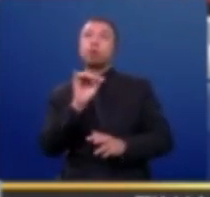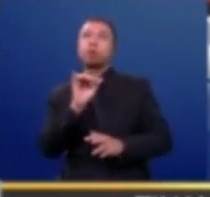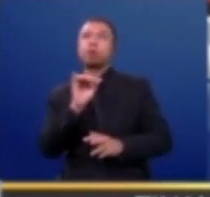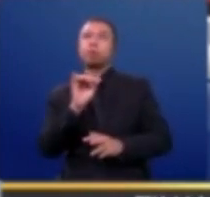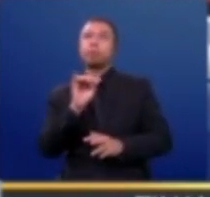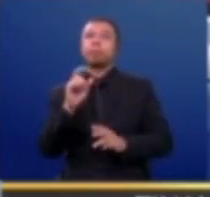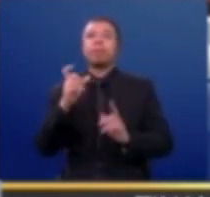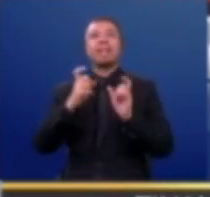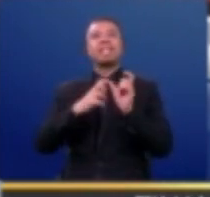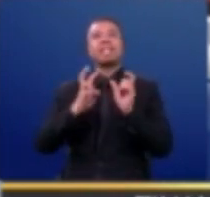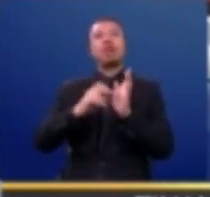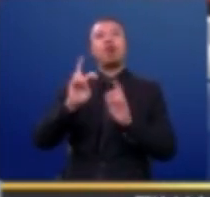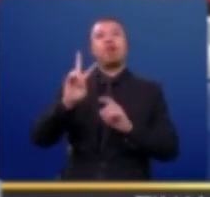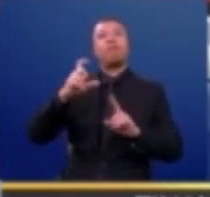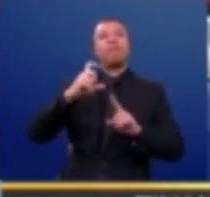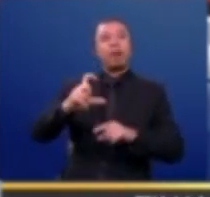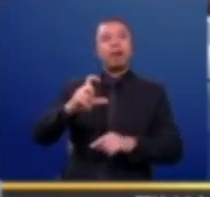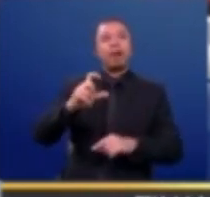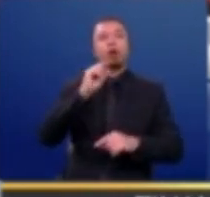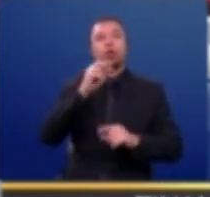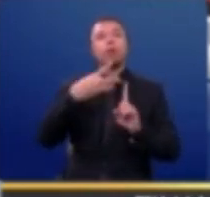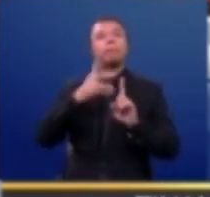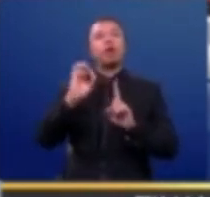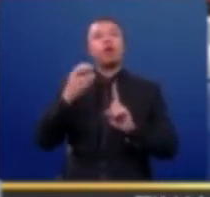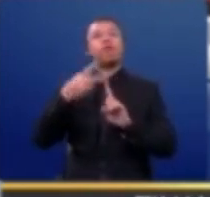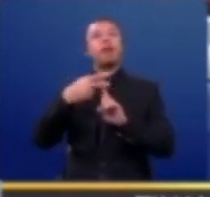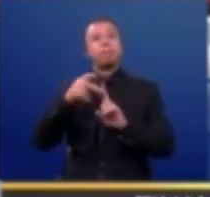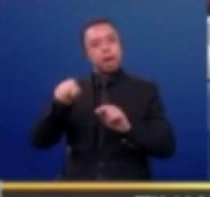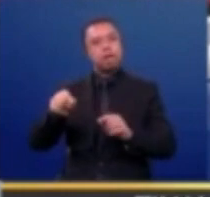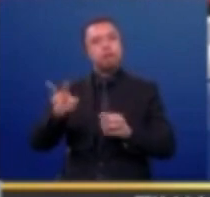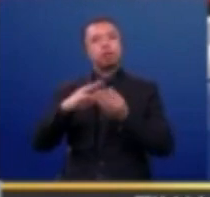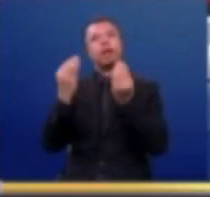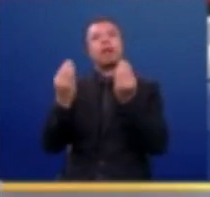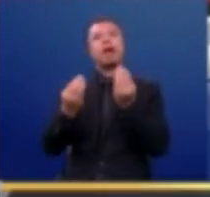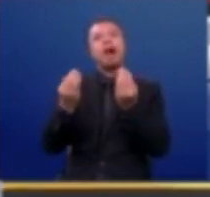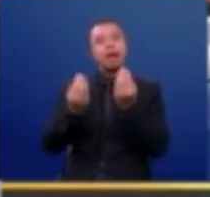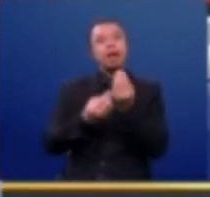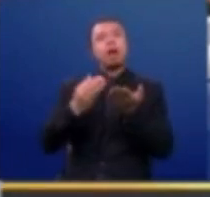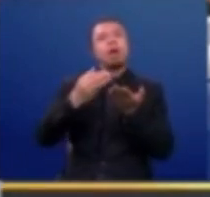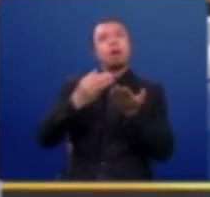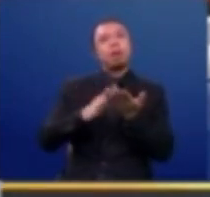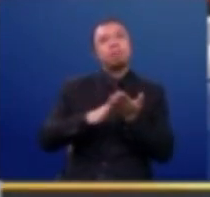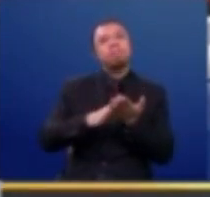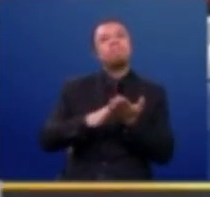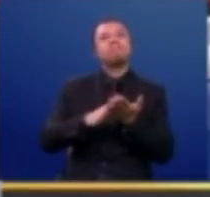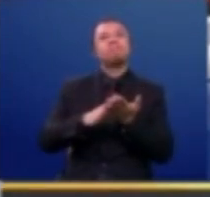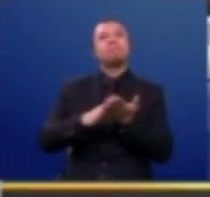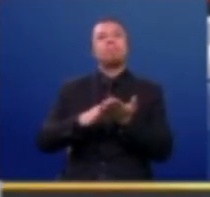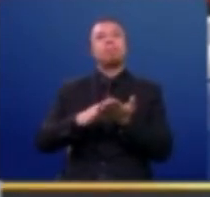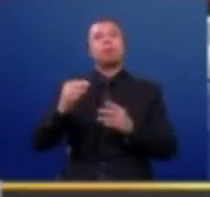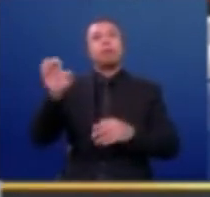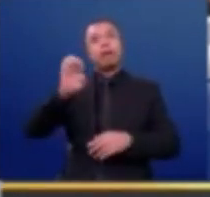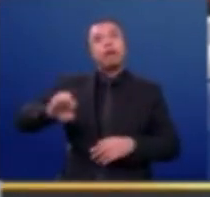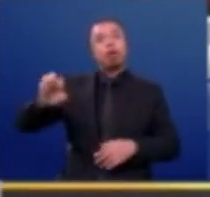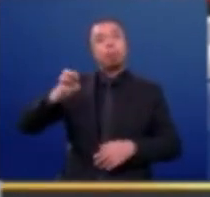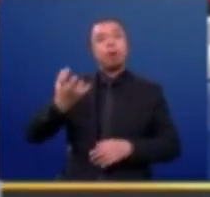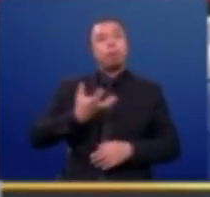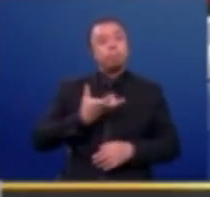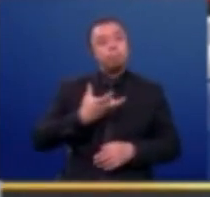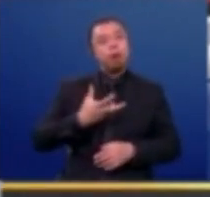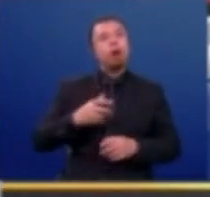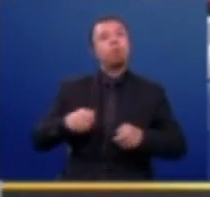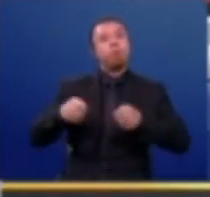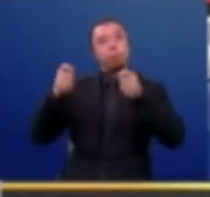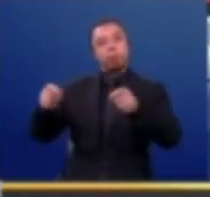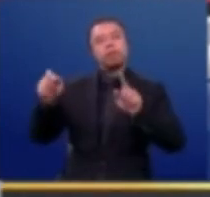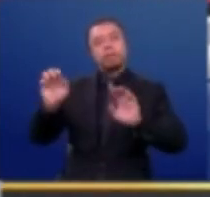oleh Sinovac terhadap perusahaan Bio Farma di Indonesia, itu kan bentuk licensing yang seperti itu. Jadi Uni Eropa ingin proposal itu,